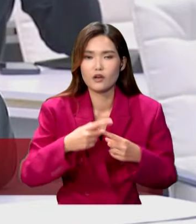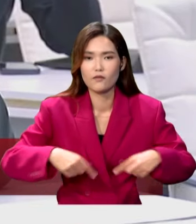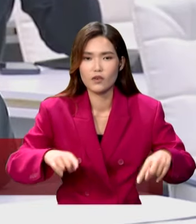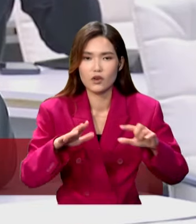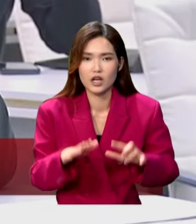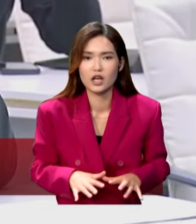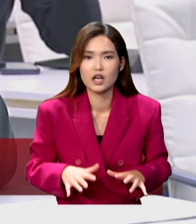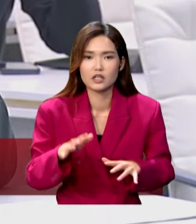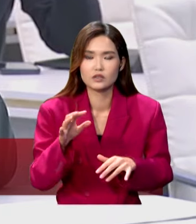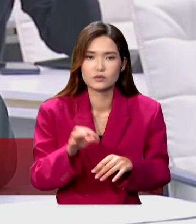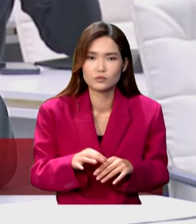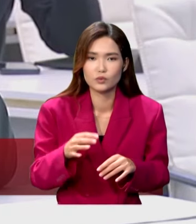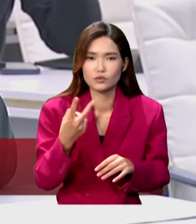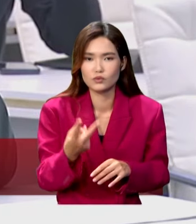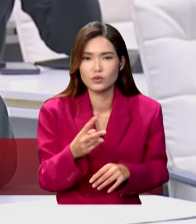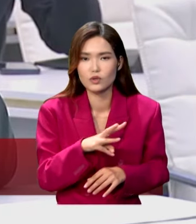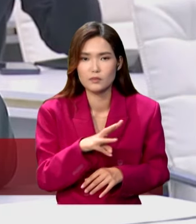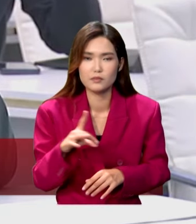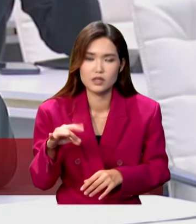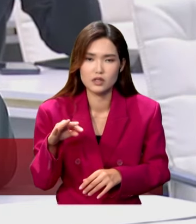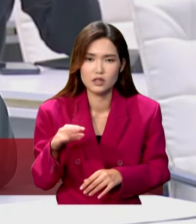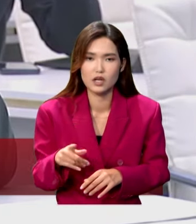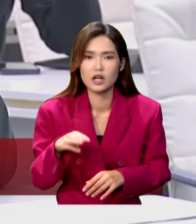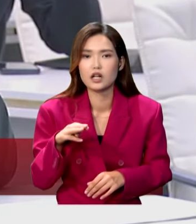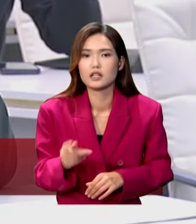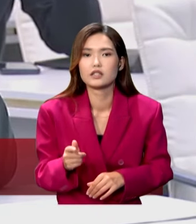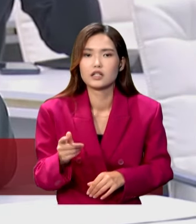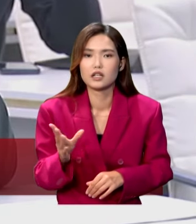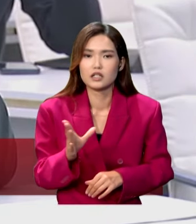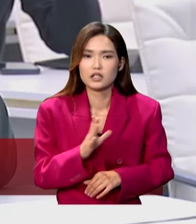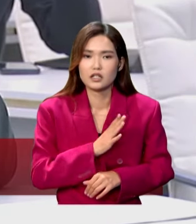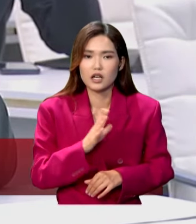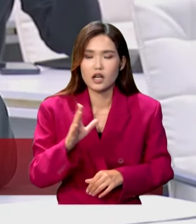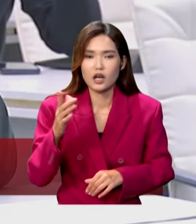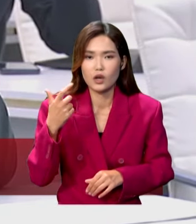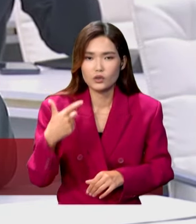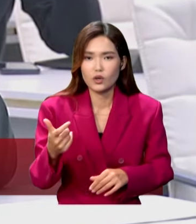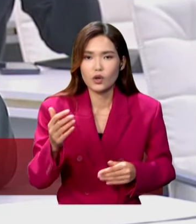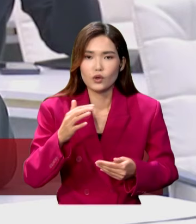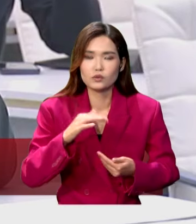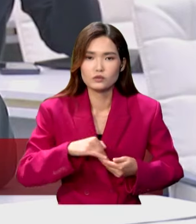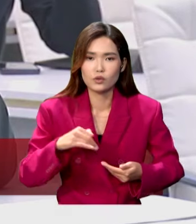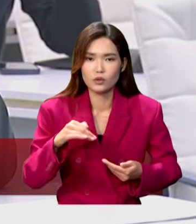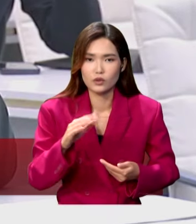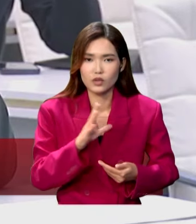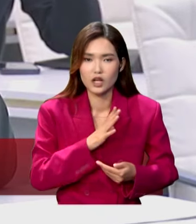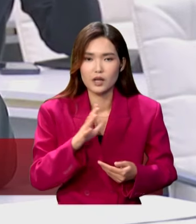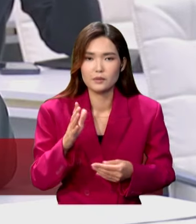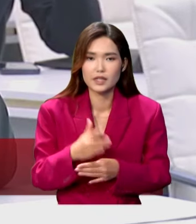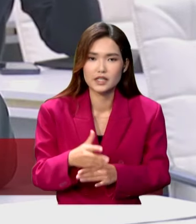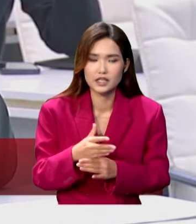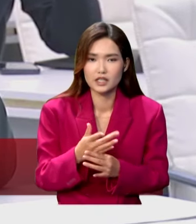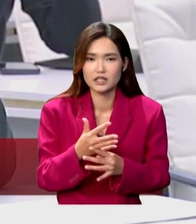сейчас более 2 млрд тенге у нас у солдатов срочной службы У нас сейчас кредиты